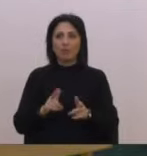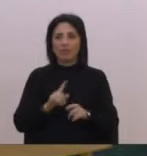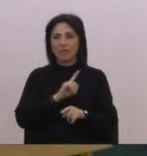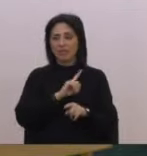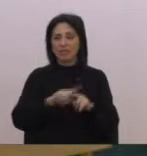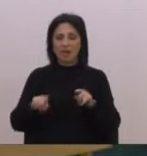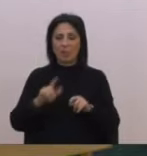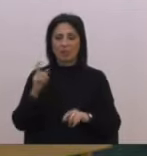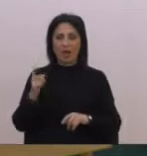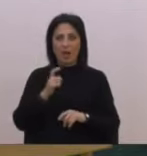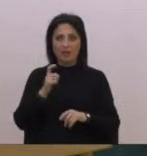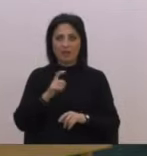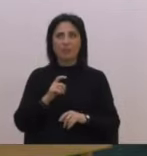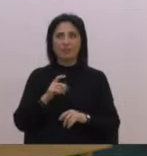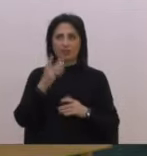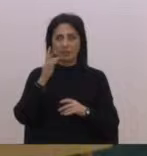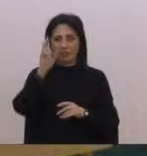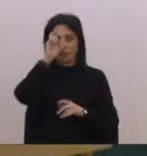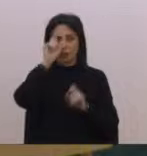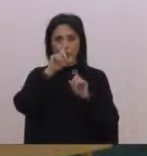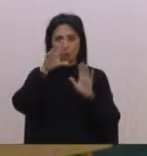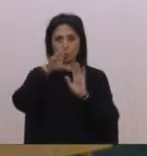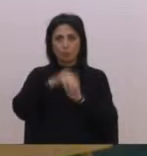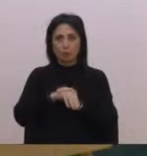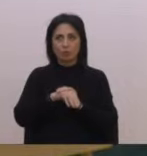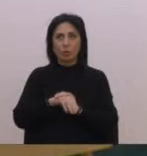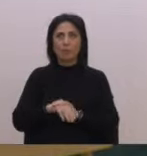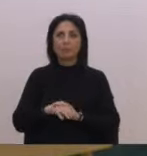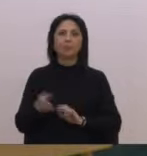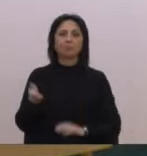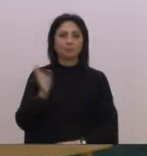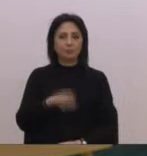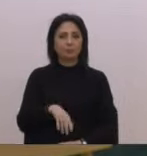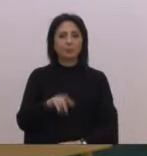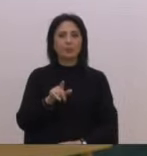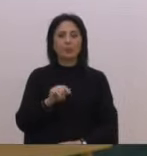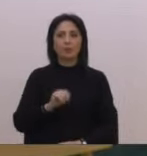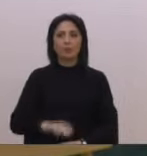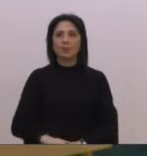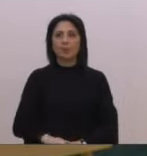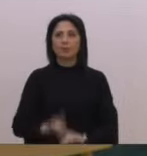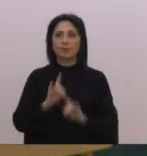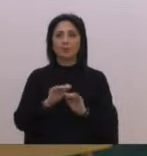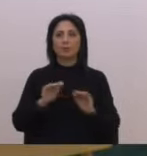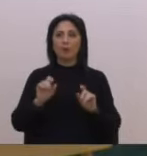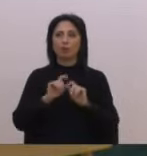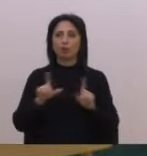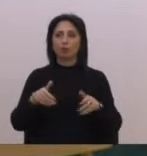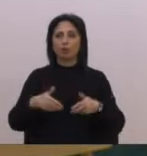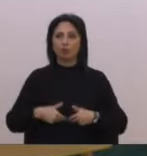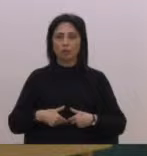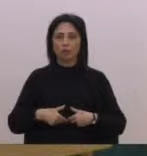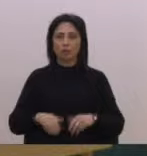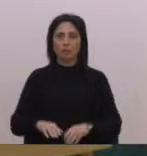სწრაფად და ხარისხიანად საჯარო სკოლებში, მაინც ბავშვებს სკოლებში